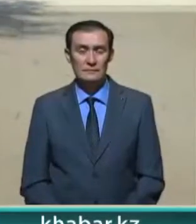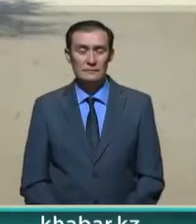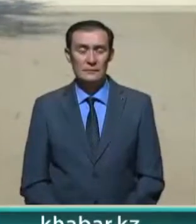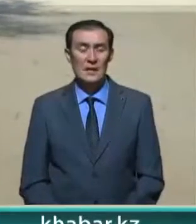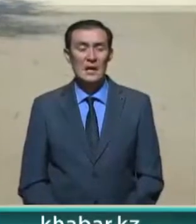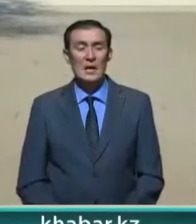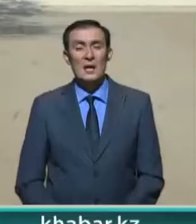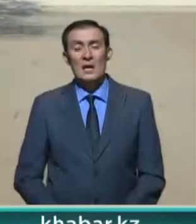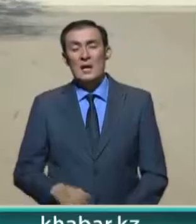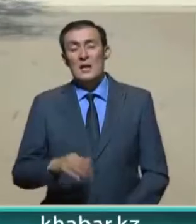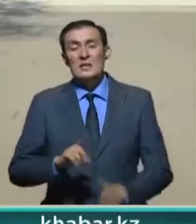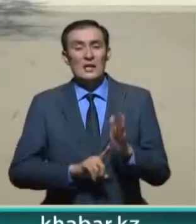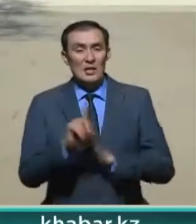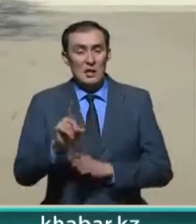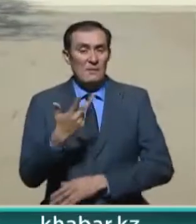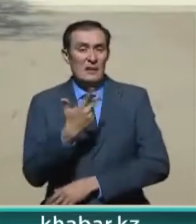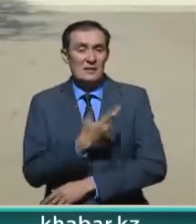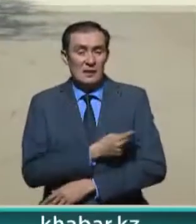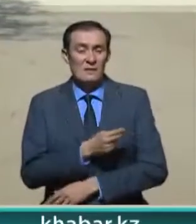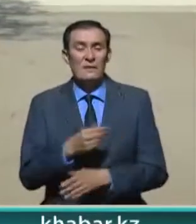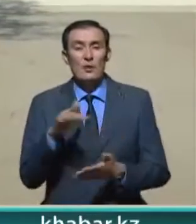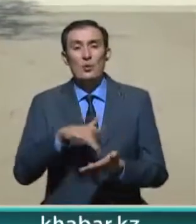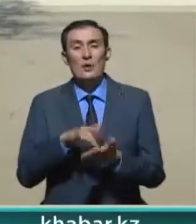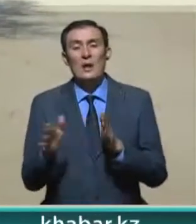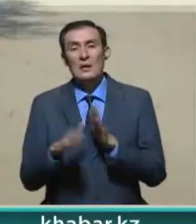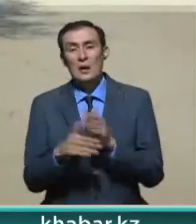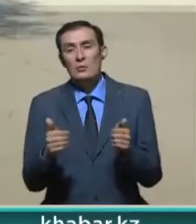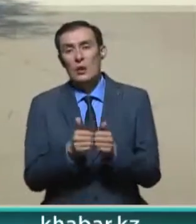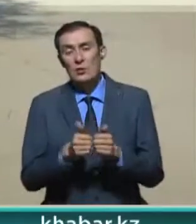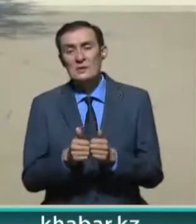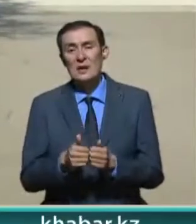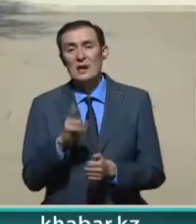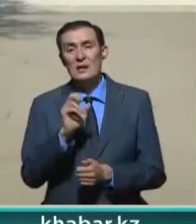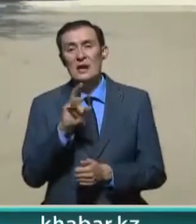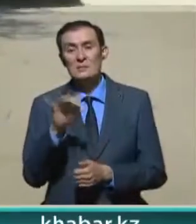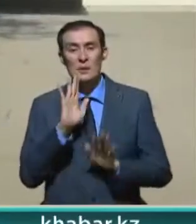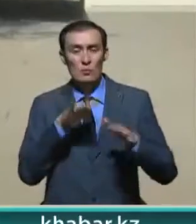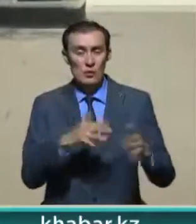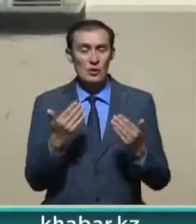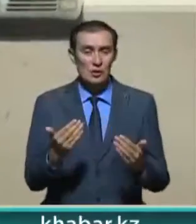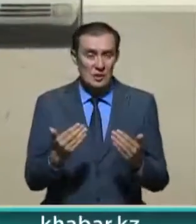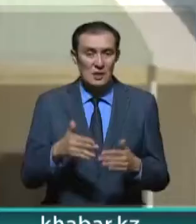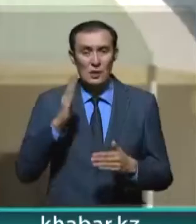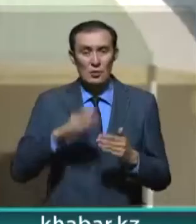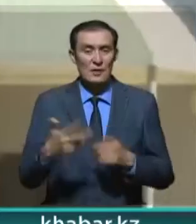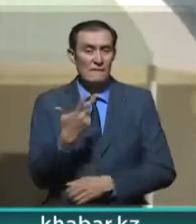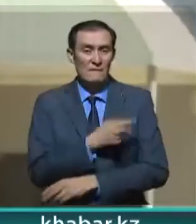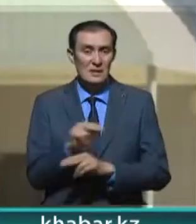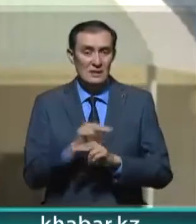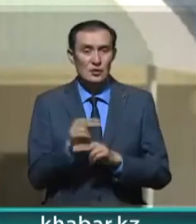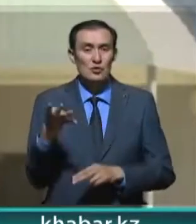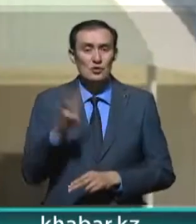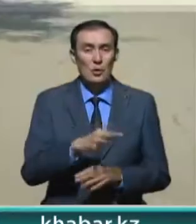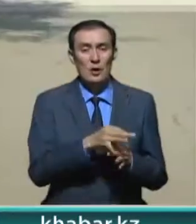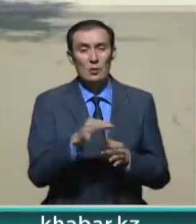в первую очередь мы проводим вакцинацию в Атырау так как нему близко расположена Каспийское море сейчас мы завершили вакцинацию в